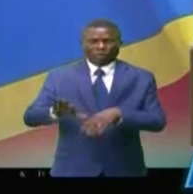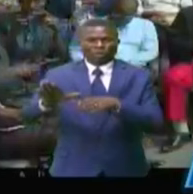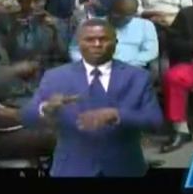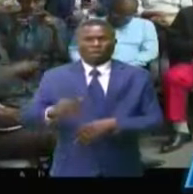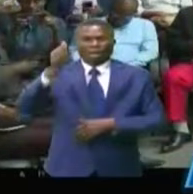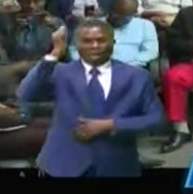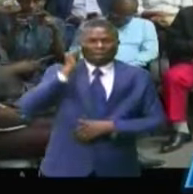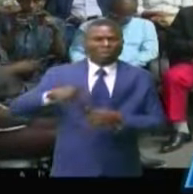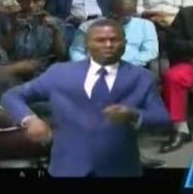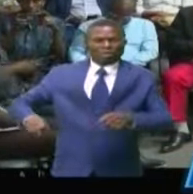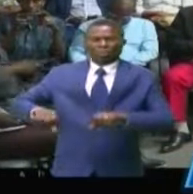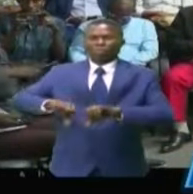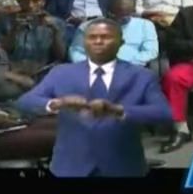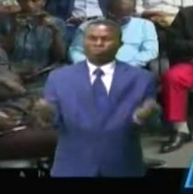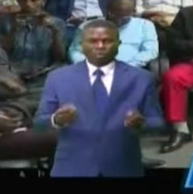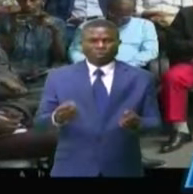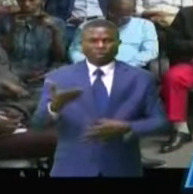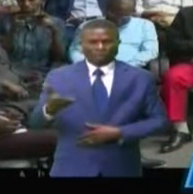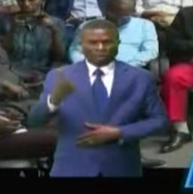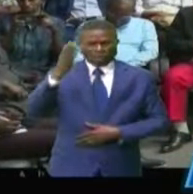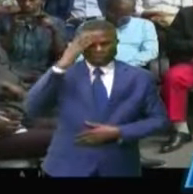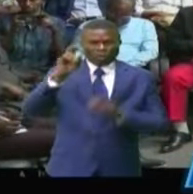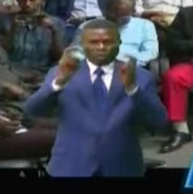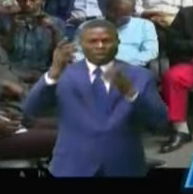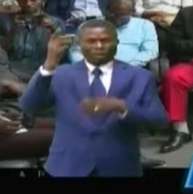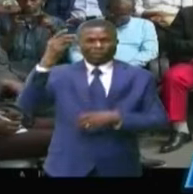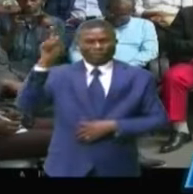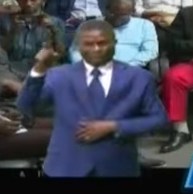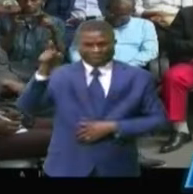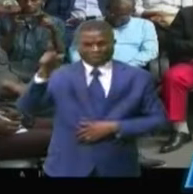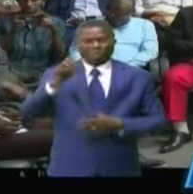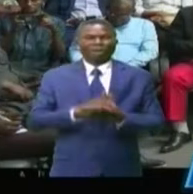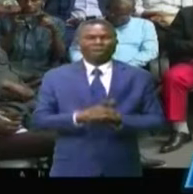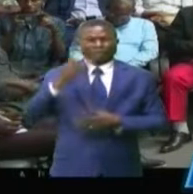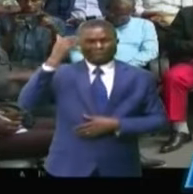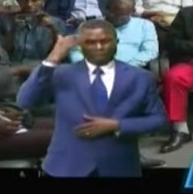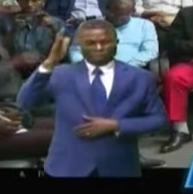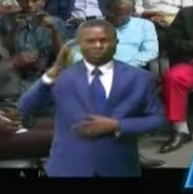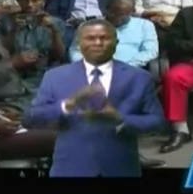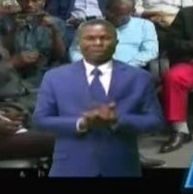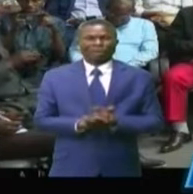et Adventiste, pour ceux qui connaissent la ville de Mbandaka. Il y a